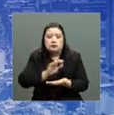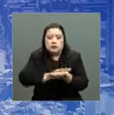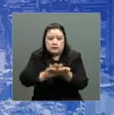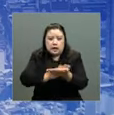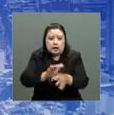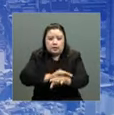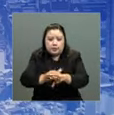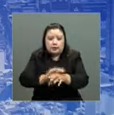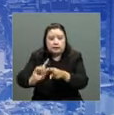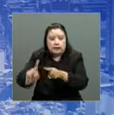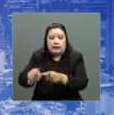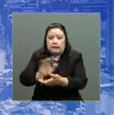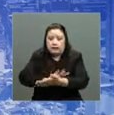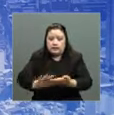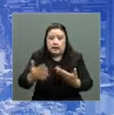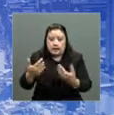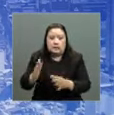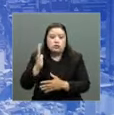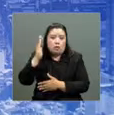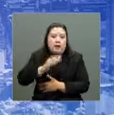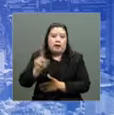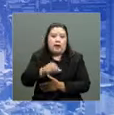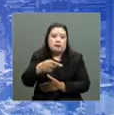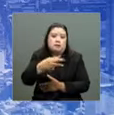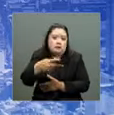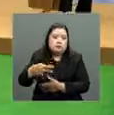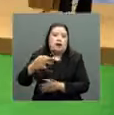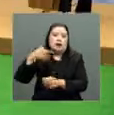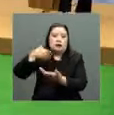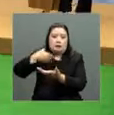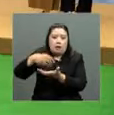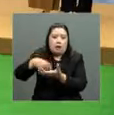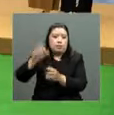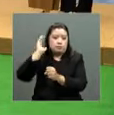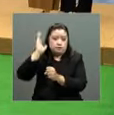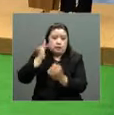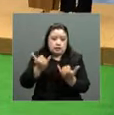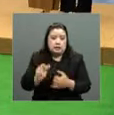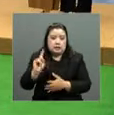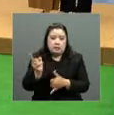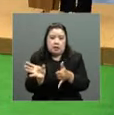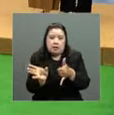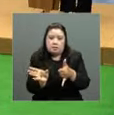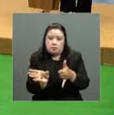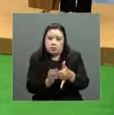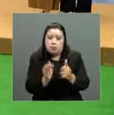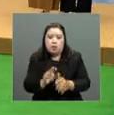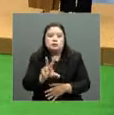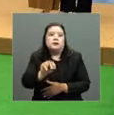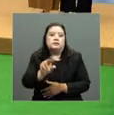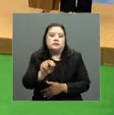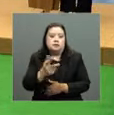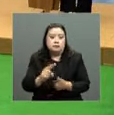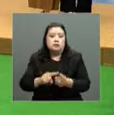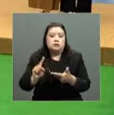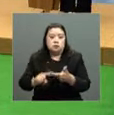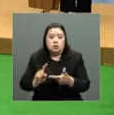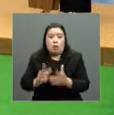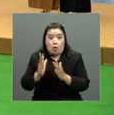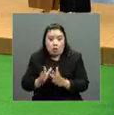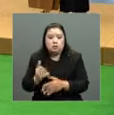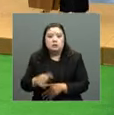ภาคภาษาอังกฤษนะคะสำหรับสถานการณ์วันนี้นะคะมีจำนวนผู้ป่วยใหม่ที่เพิ่มขึ้น30คนผู้ป่วยสะส